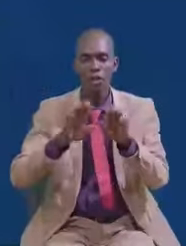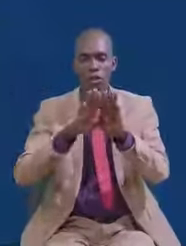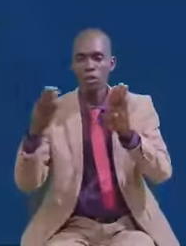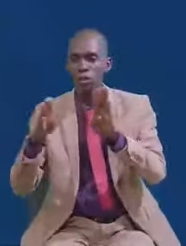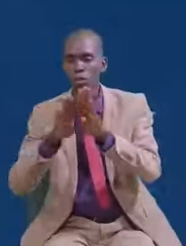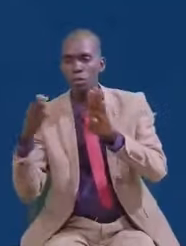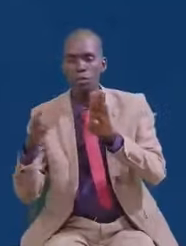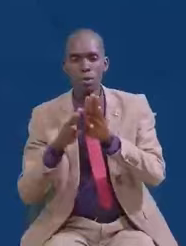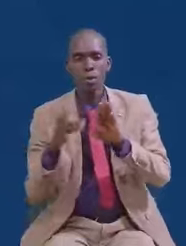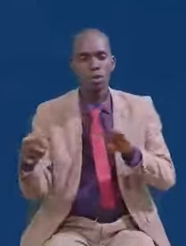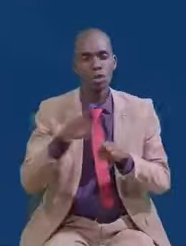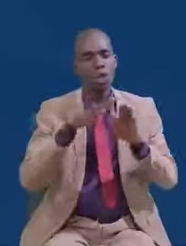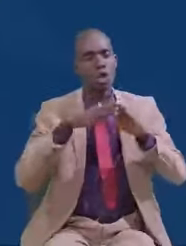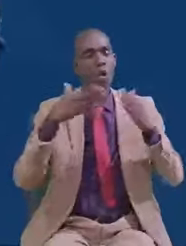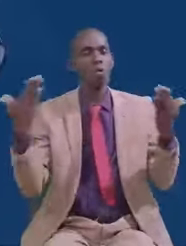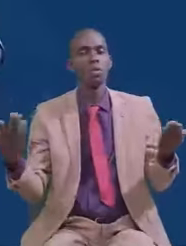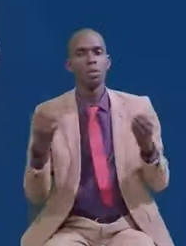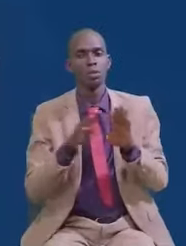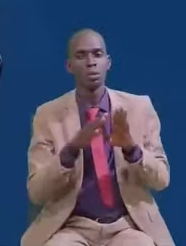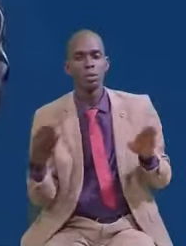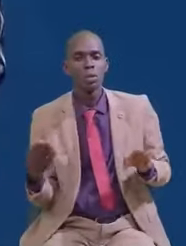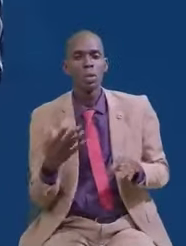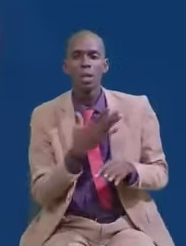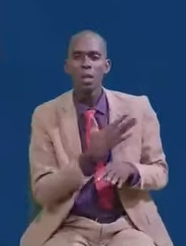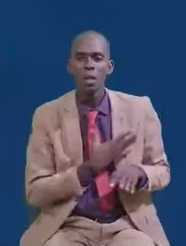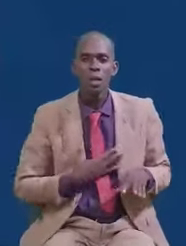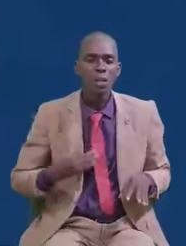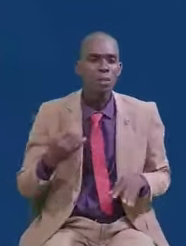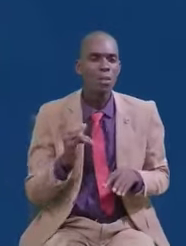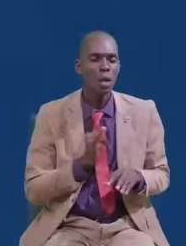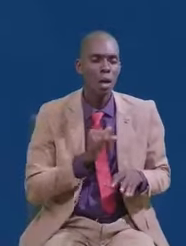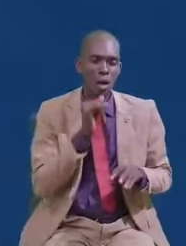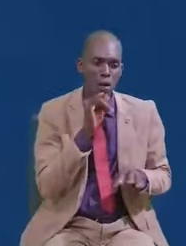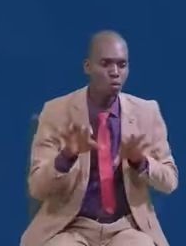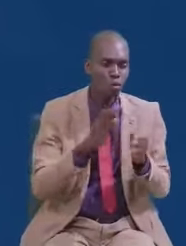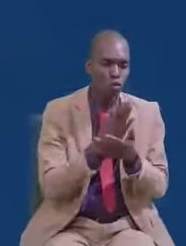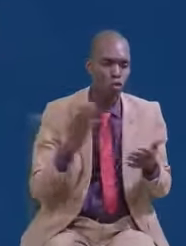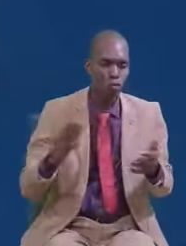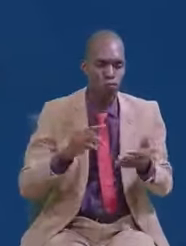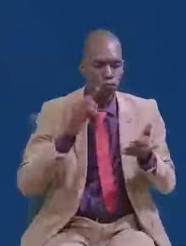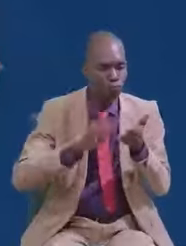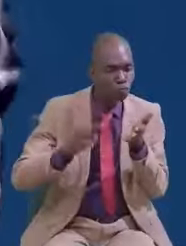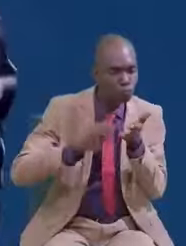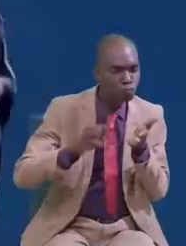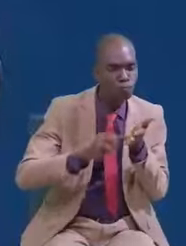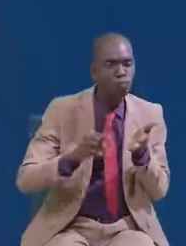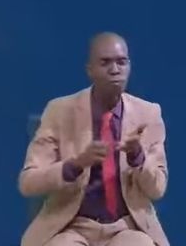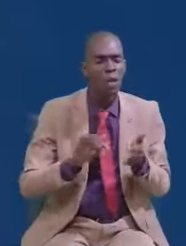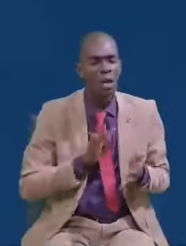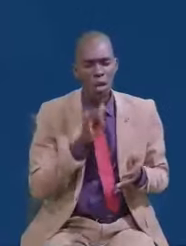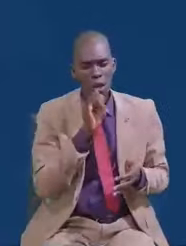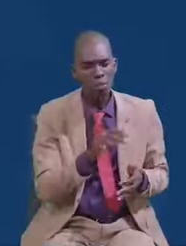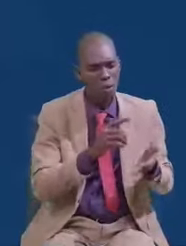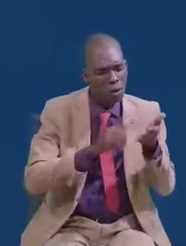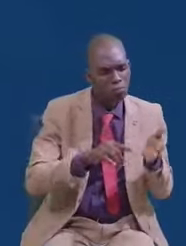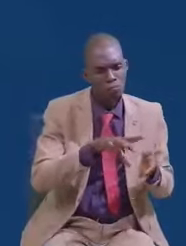porte. Vous dites comme je suis en train de faire un sondage. Je veux voir ce qui se passe là-bas. Ce qui se